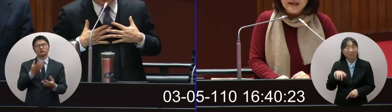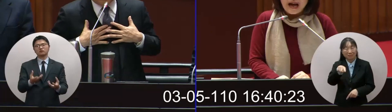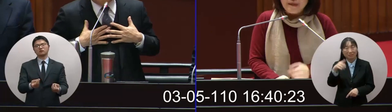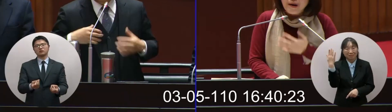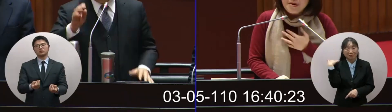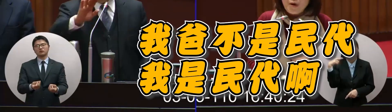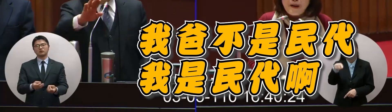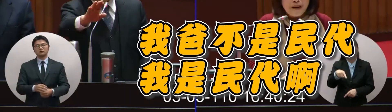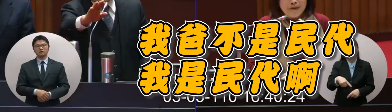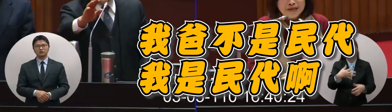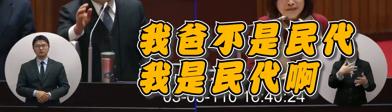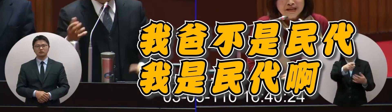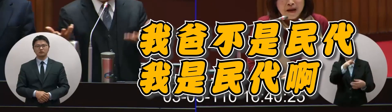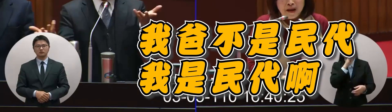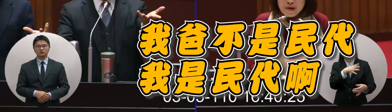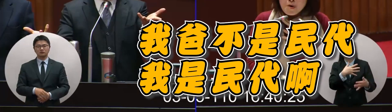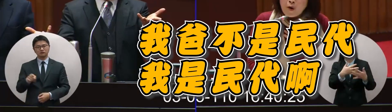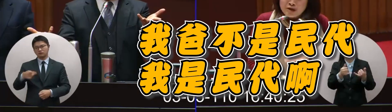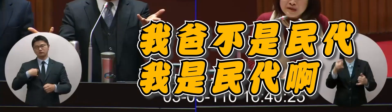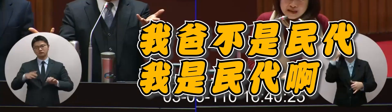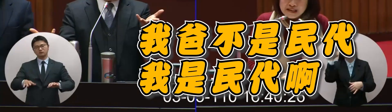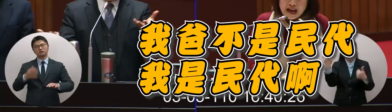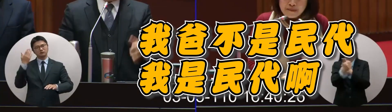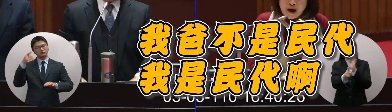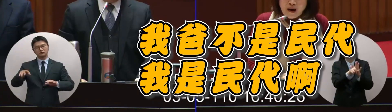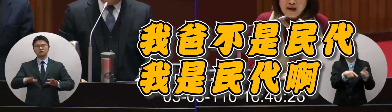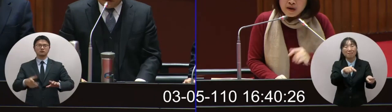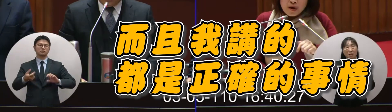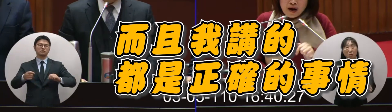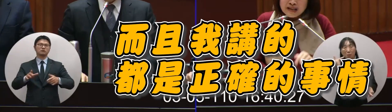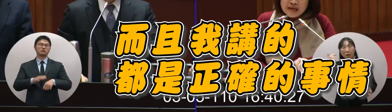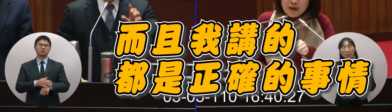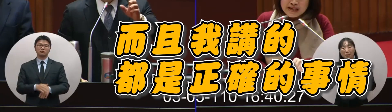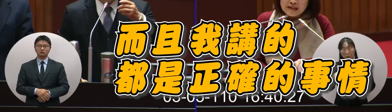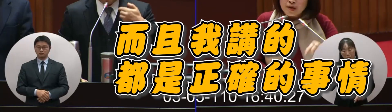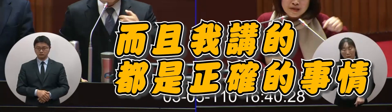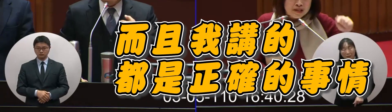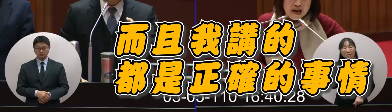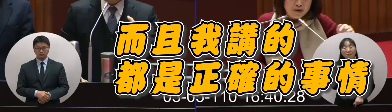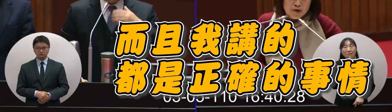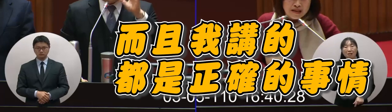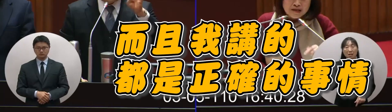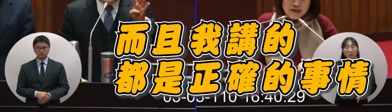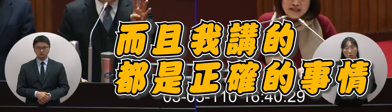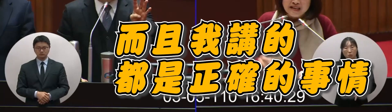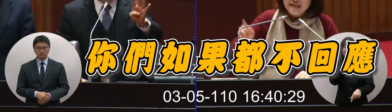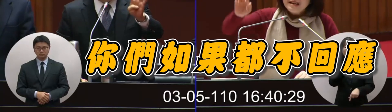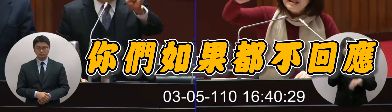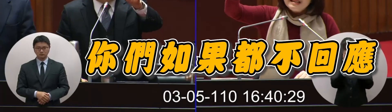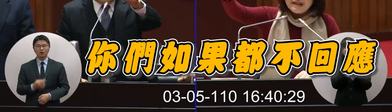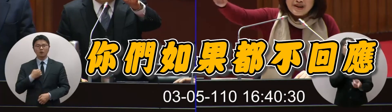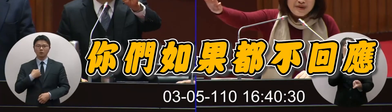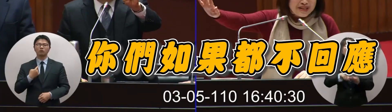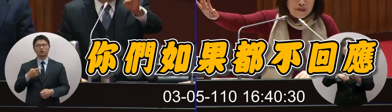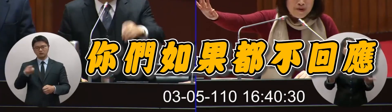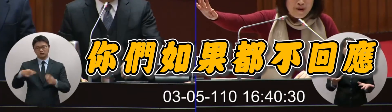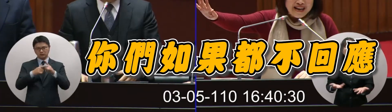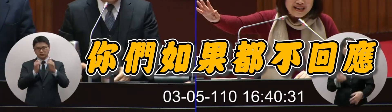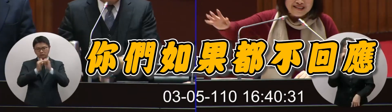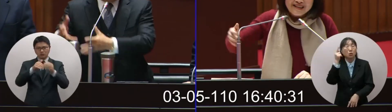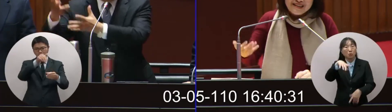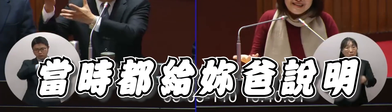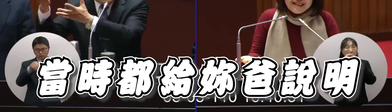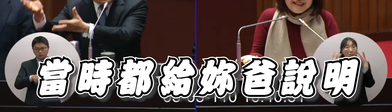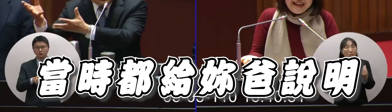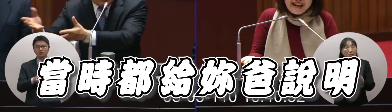是民意代表，我爸爸不是民意代表，我是民意代表啊。而且我讲的都是正确的事情。 民意代表， 你们如果都不回